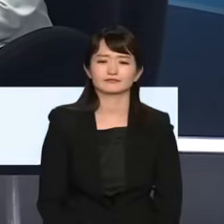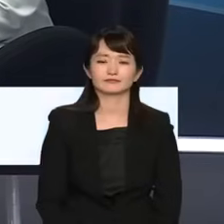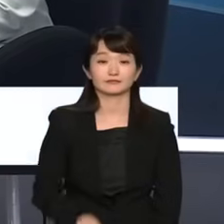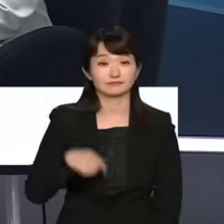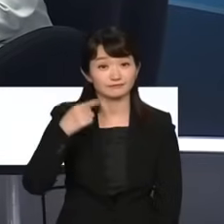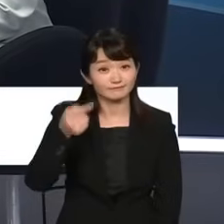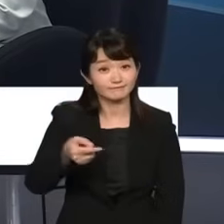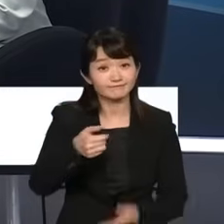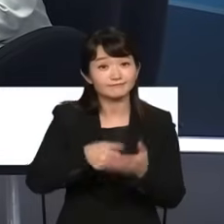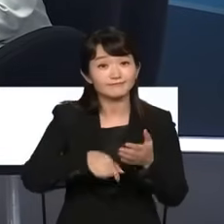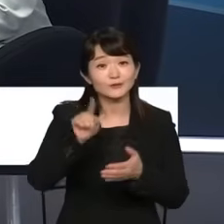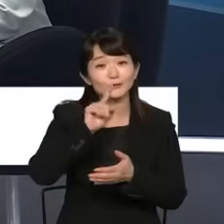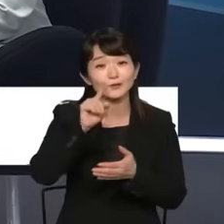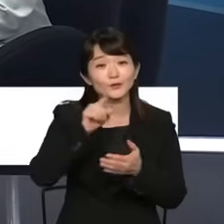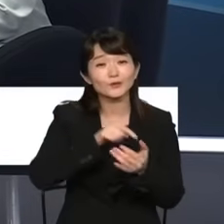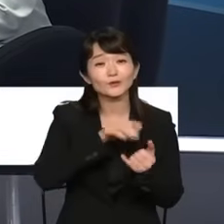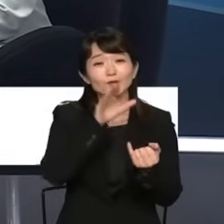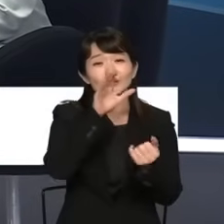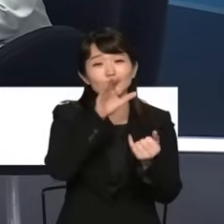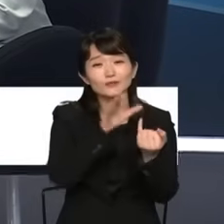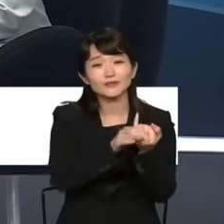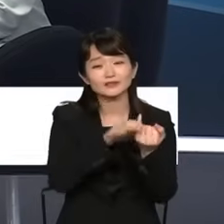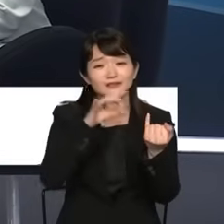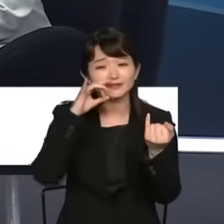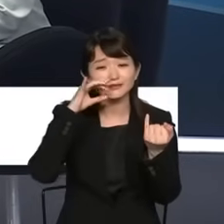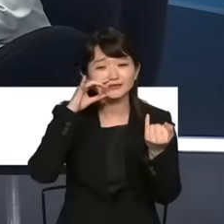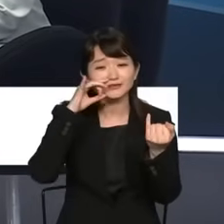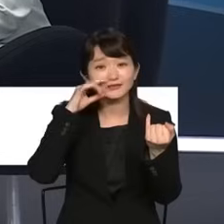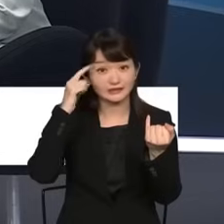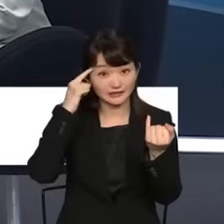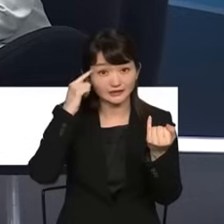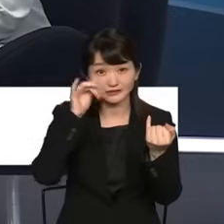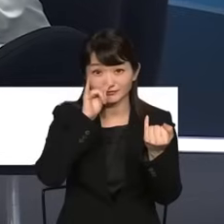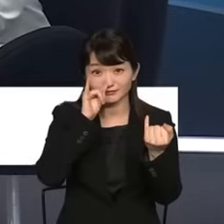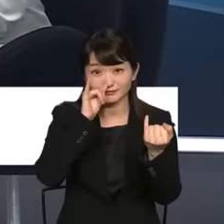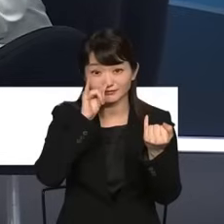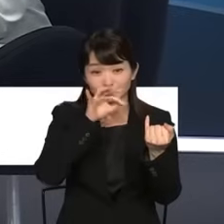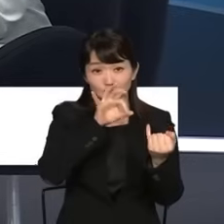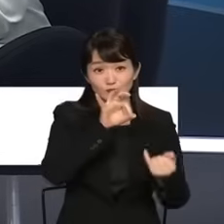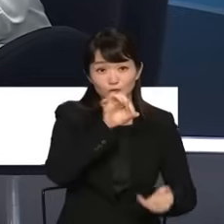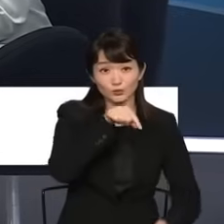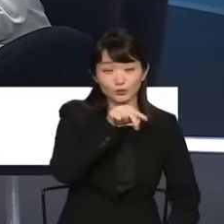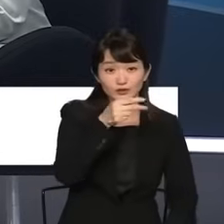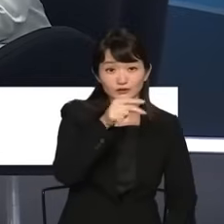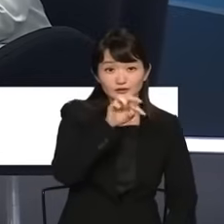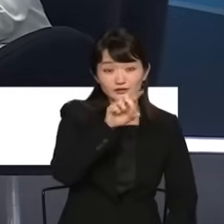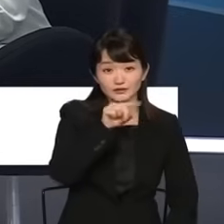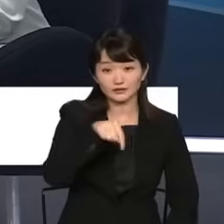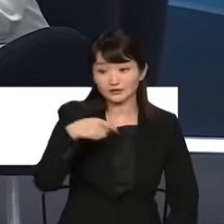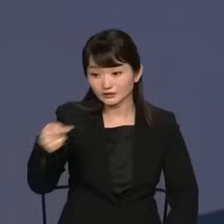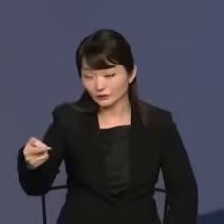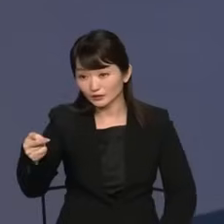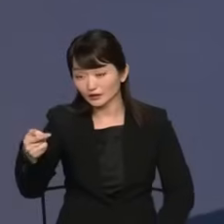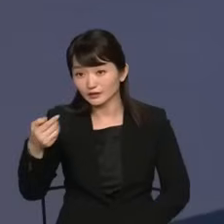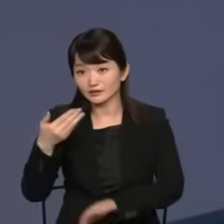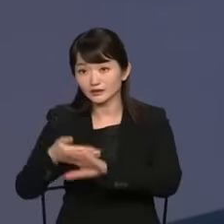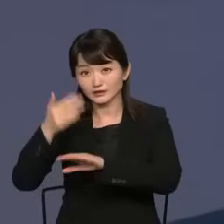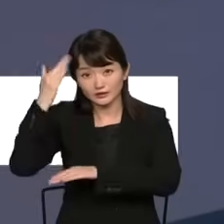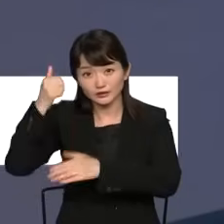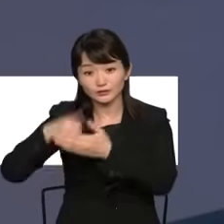다음 작품을 또 어떤 걸 하실까? 혹시 생각하신 게 있을까요? 원더랜드 이후에 또 다른 한국 작품이라던가?